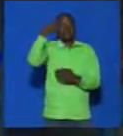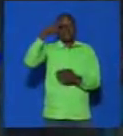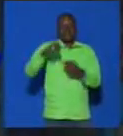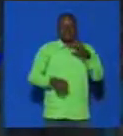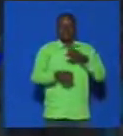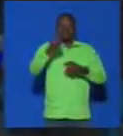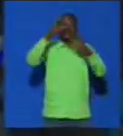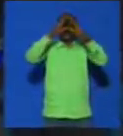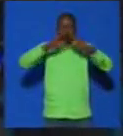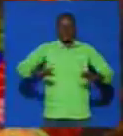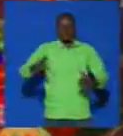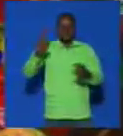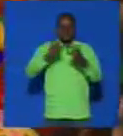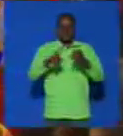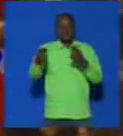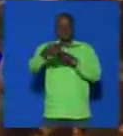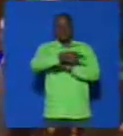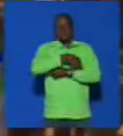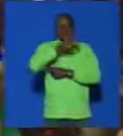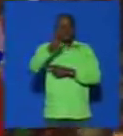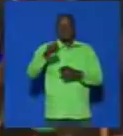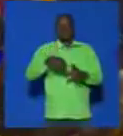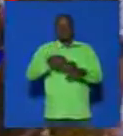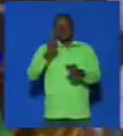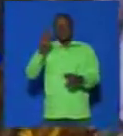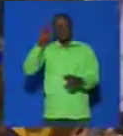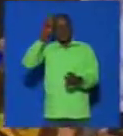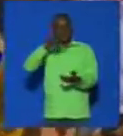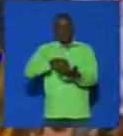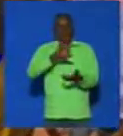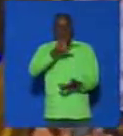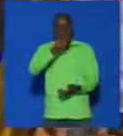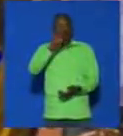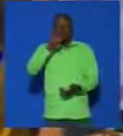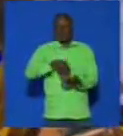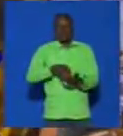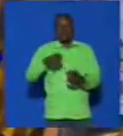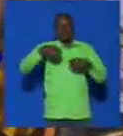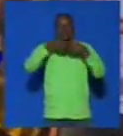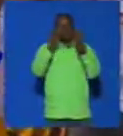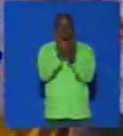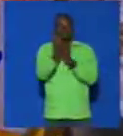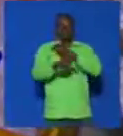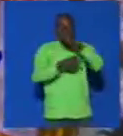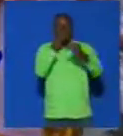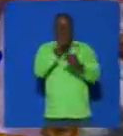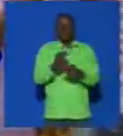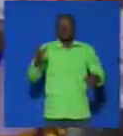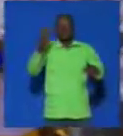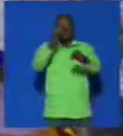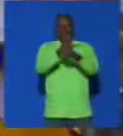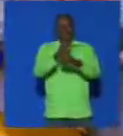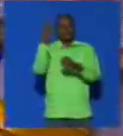à l'occasion de la dernière journée des éliminatoires de la can 2019 l'équipe nationale qui n'a plus son destin entre ses mains